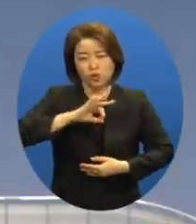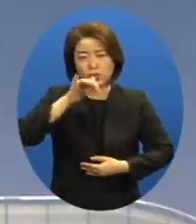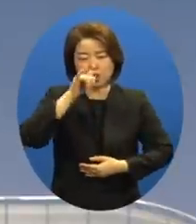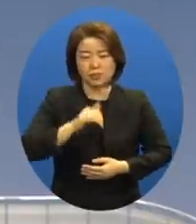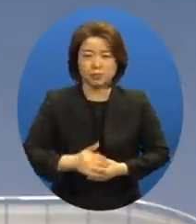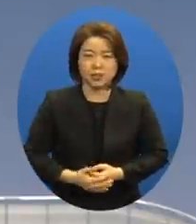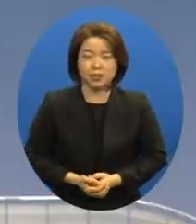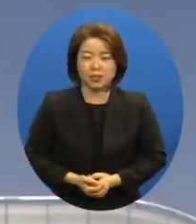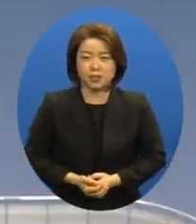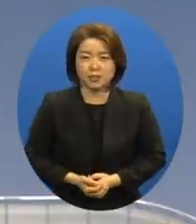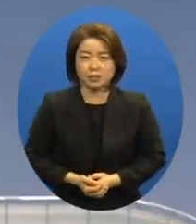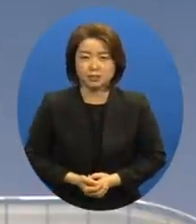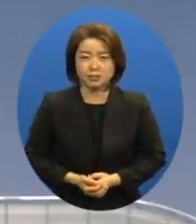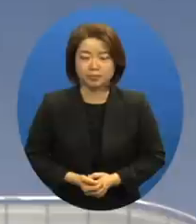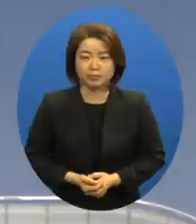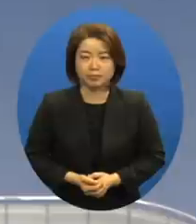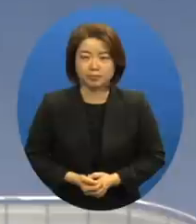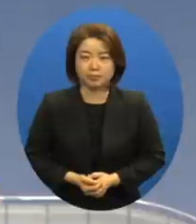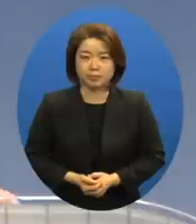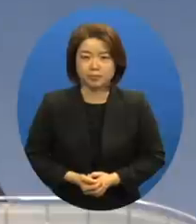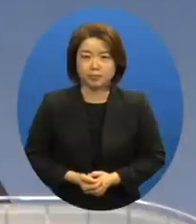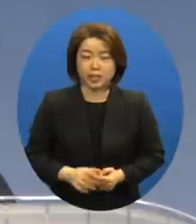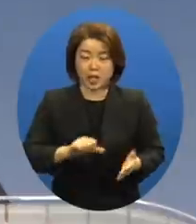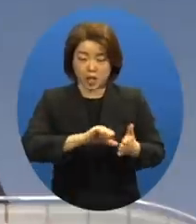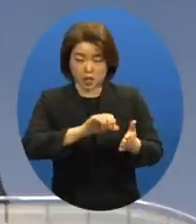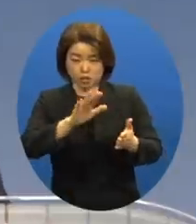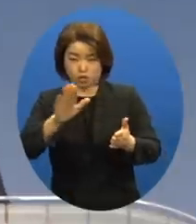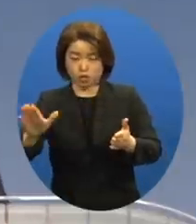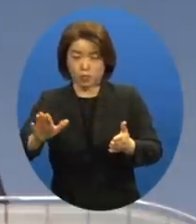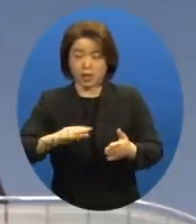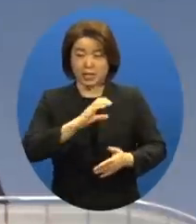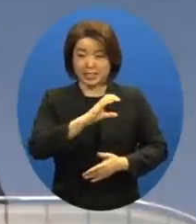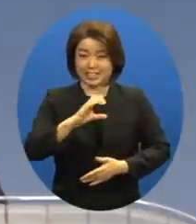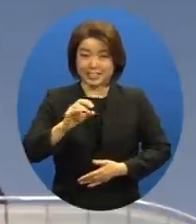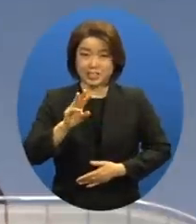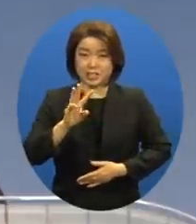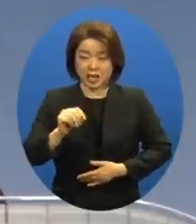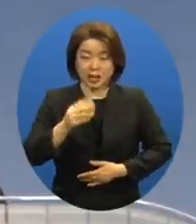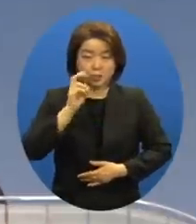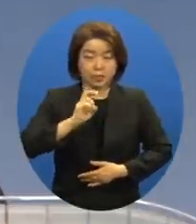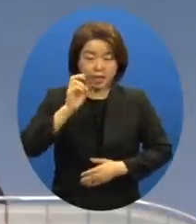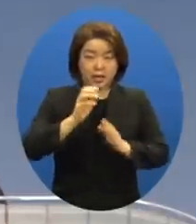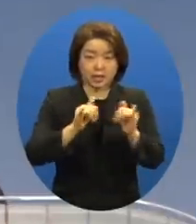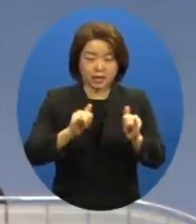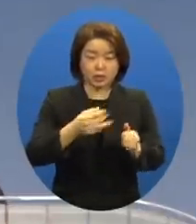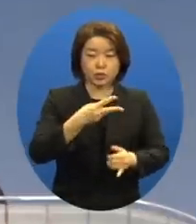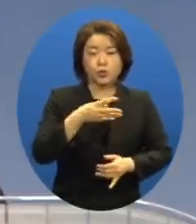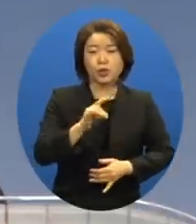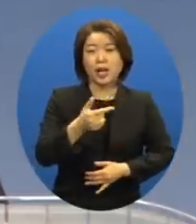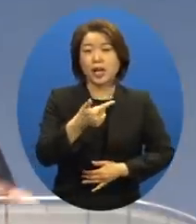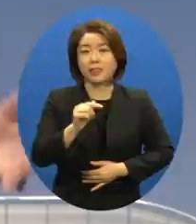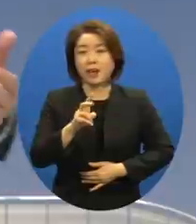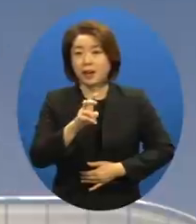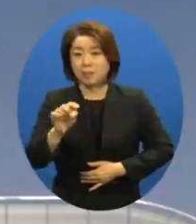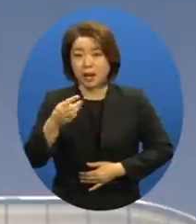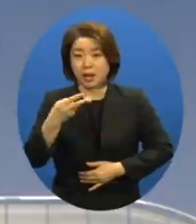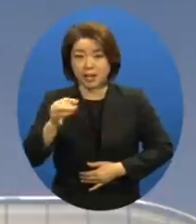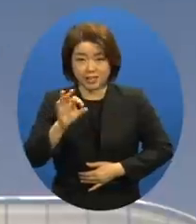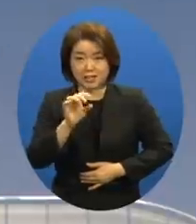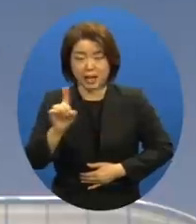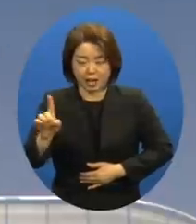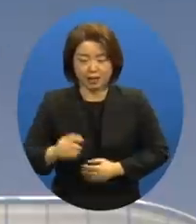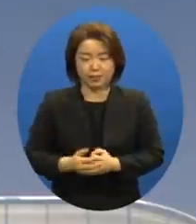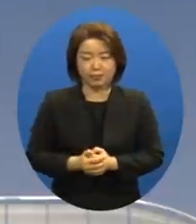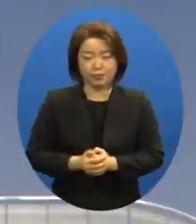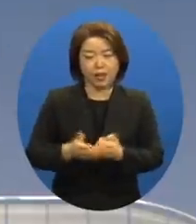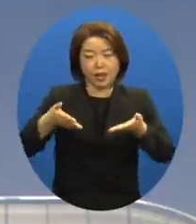것입니다 유명한 가스펠 가수 였던 내가 말이야 그는 태어날